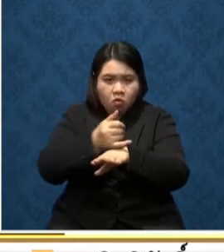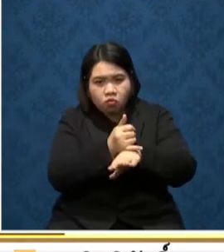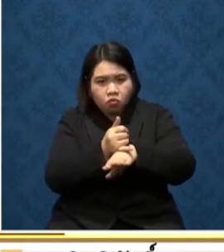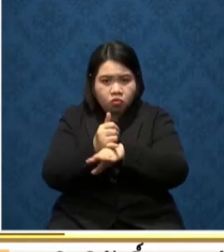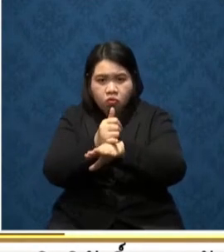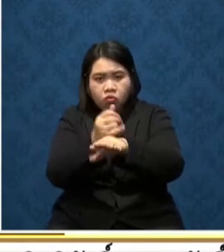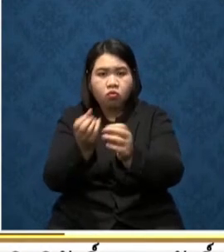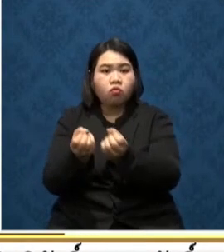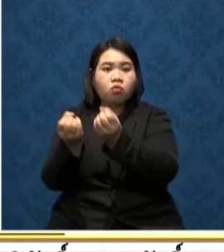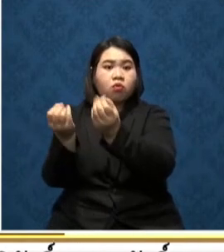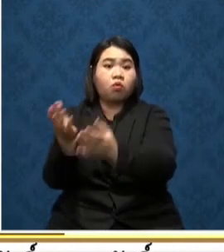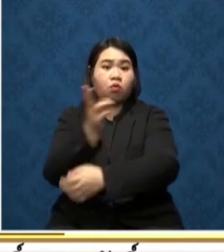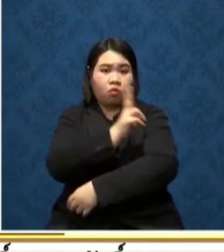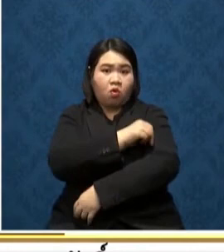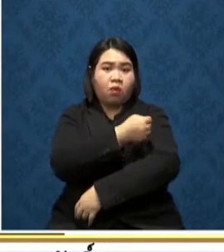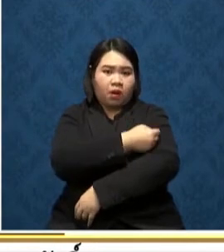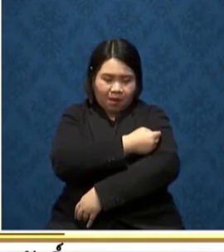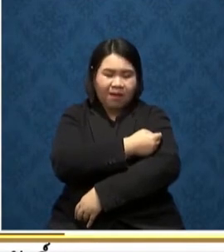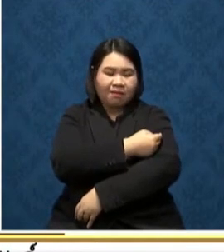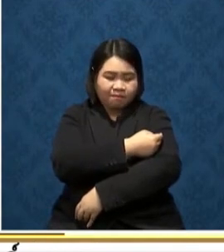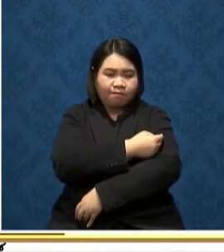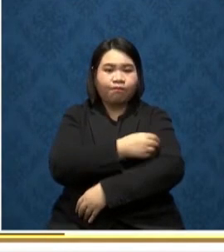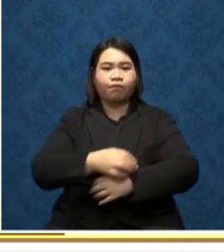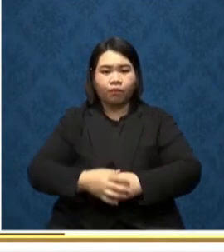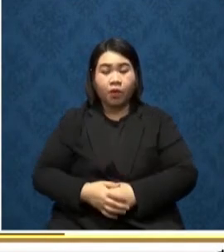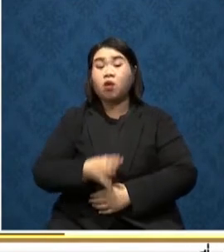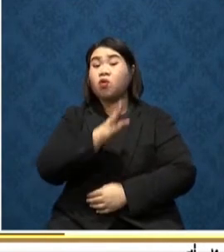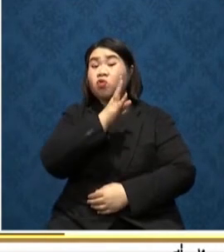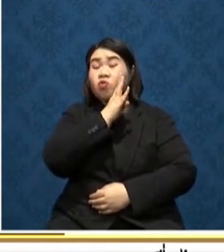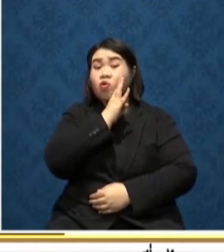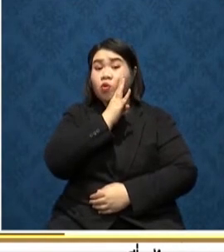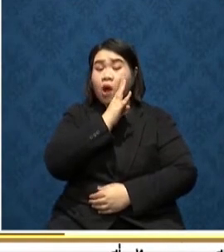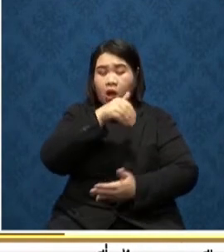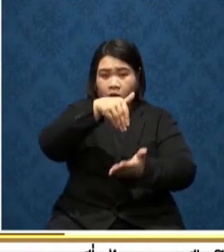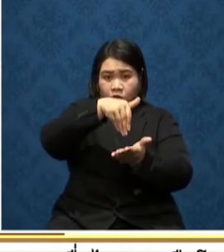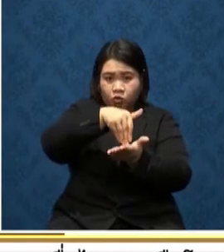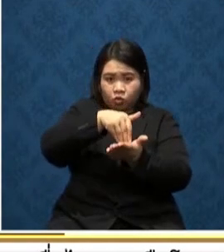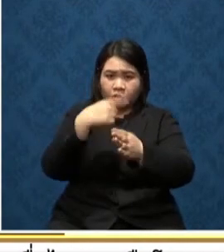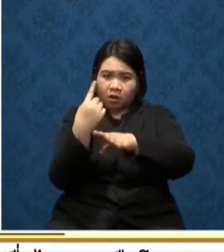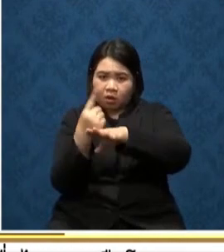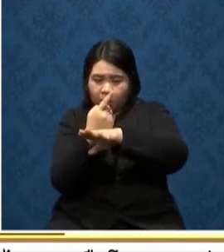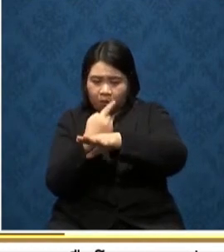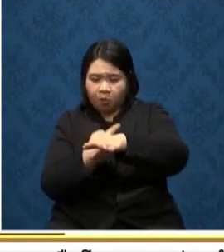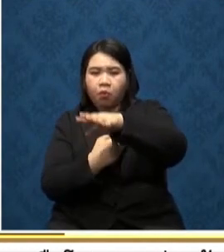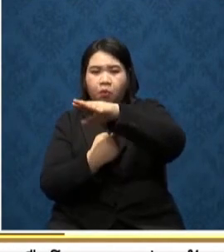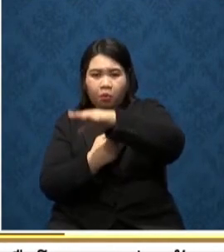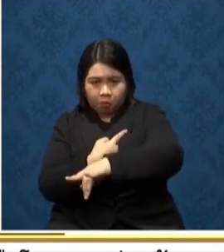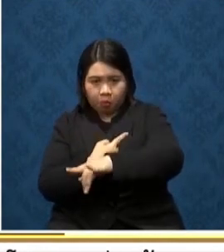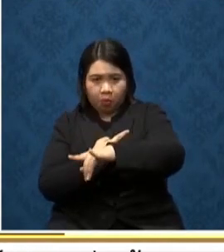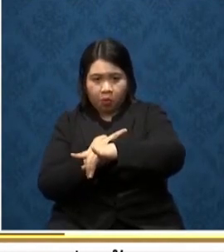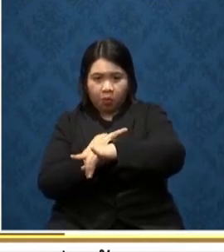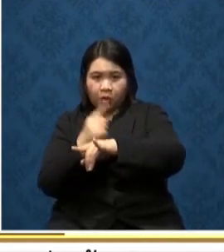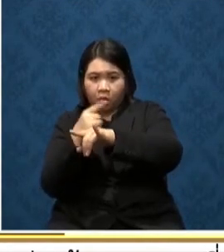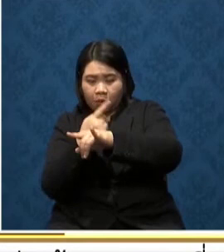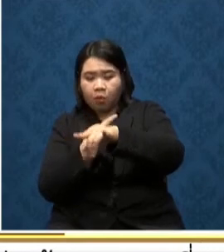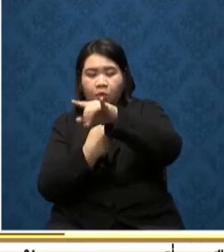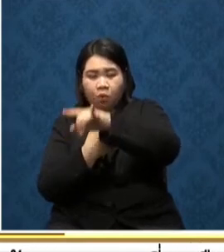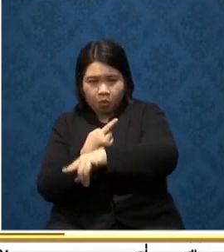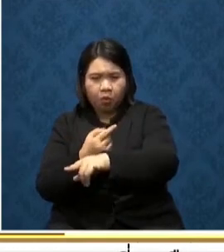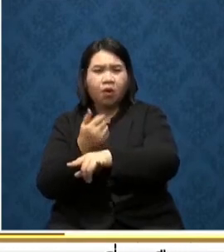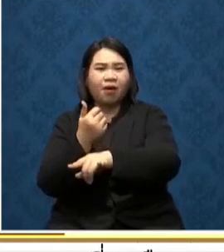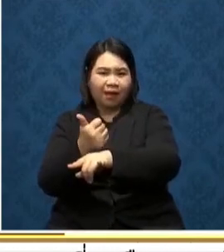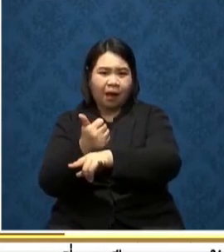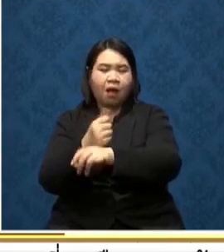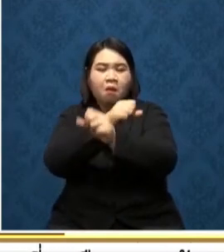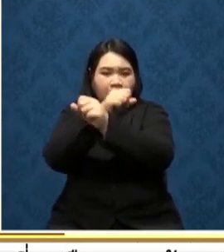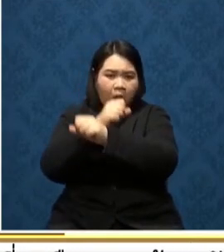ะมหมอเข้าไปอยในนั้ด้วยถ้าขนส่งมีจุดจอดฮอ Helicopter ได้มีความเหะสมและมความปลดภัเรา